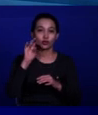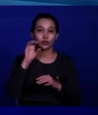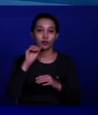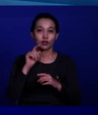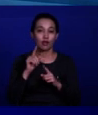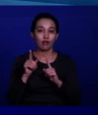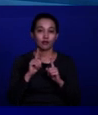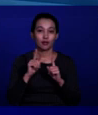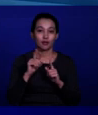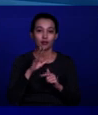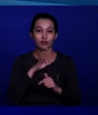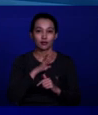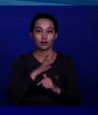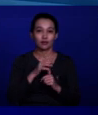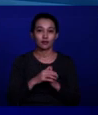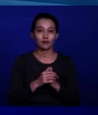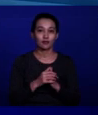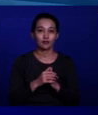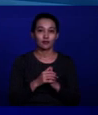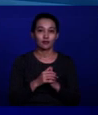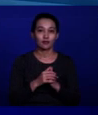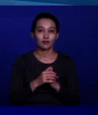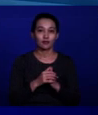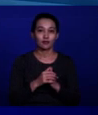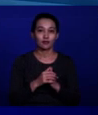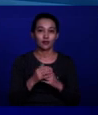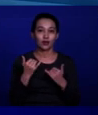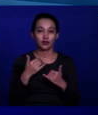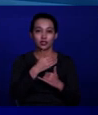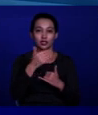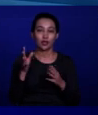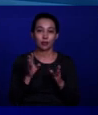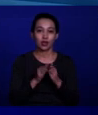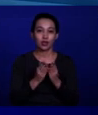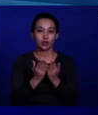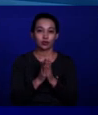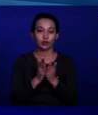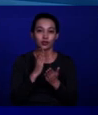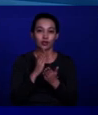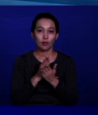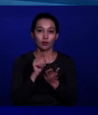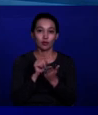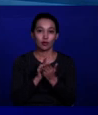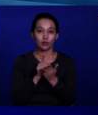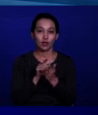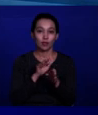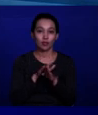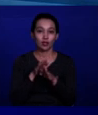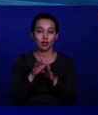haqida yaqindan tanishib oldik. Keling endi darslikda berilgan topshiriqlarga